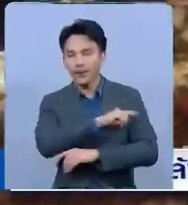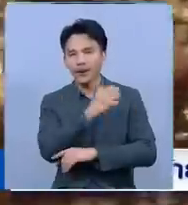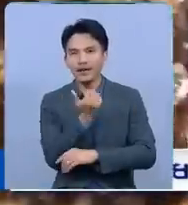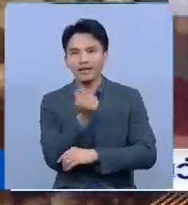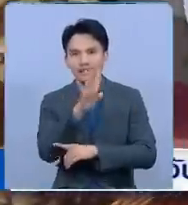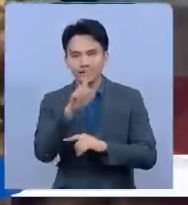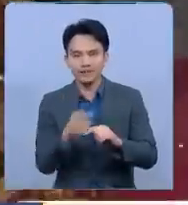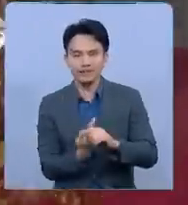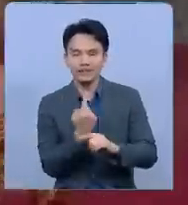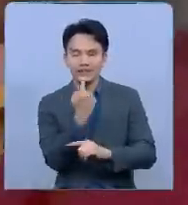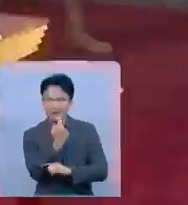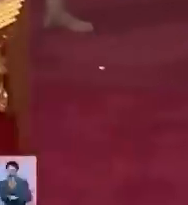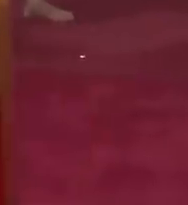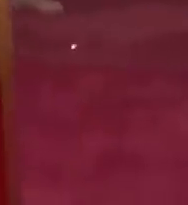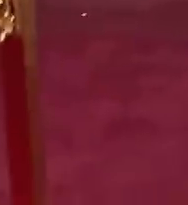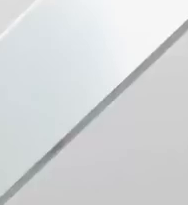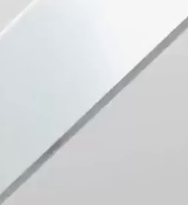นี้รู้กันครับ